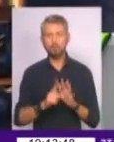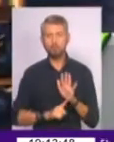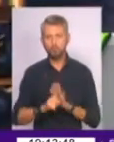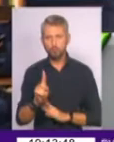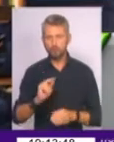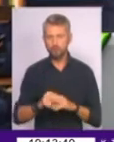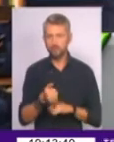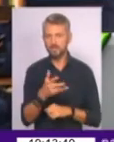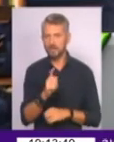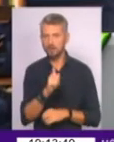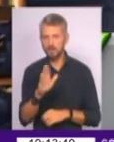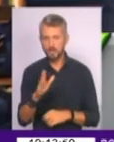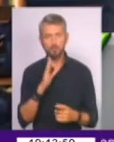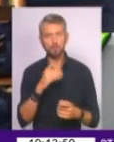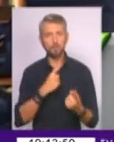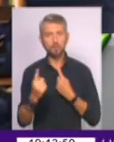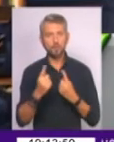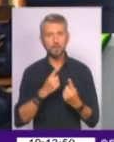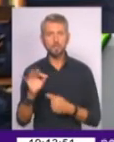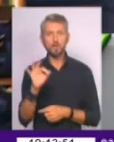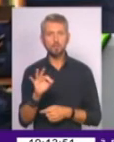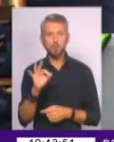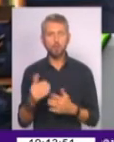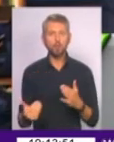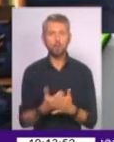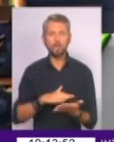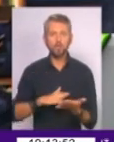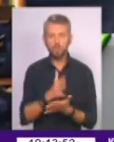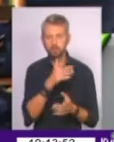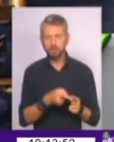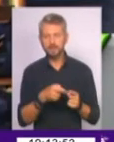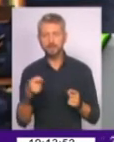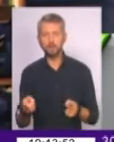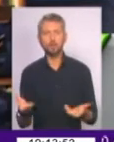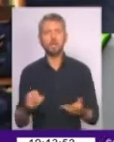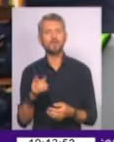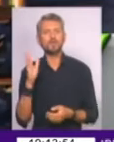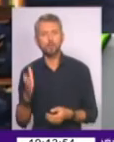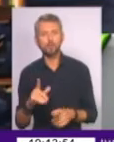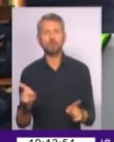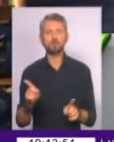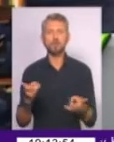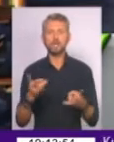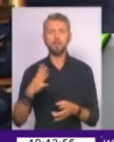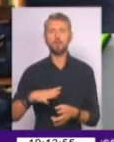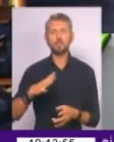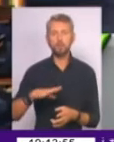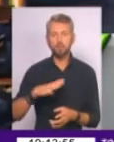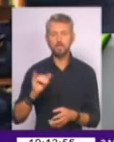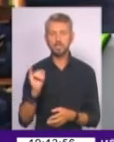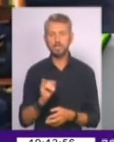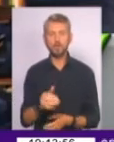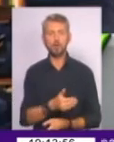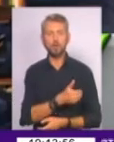вже за лічені хвилини і поговоримо про новий політичний сезон, яким він буде, чого варто від нього очікувати, і хотів